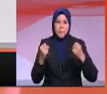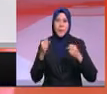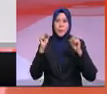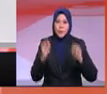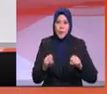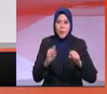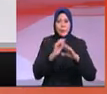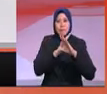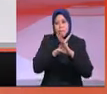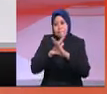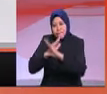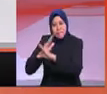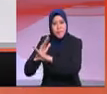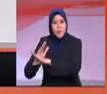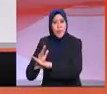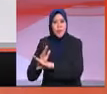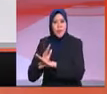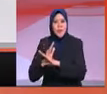boleh melindungi